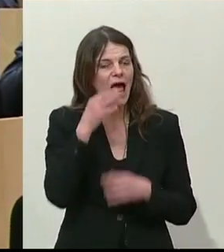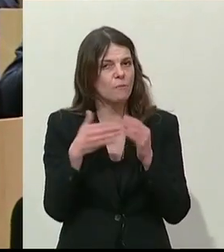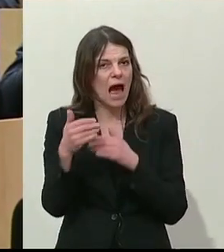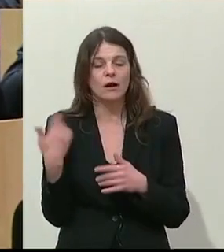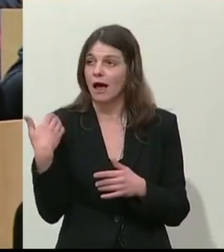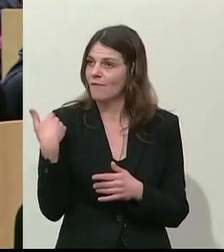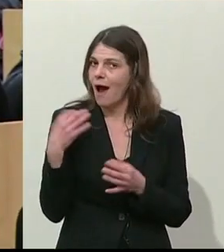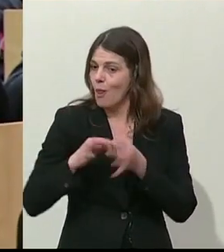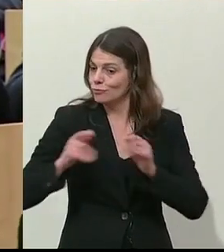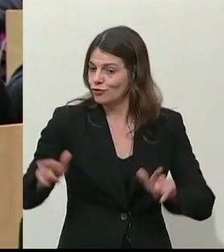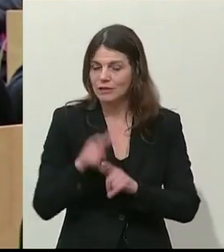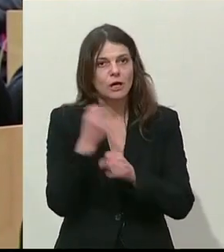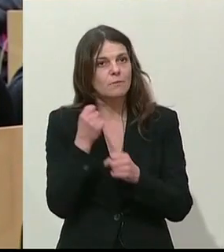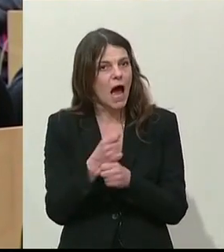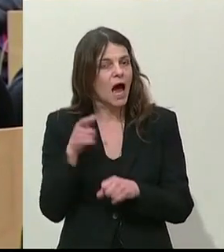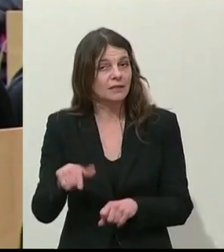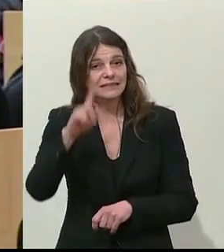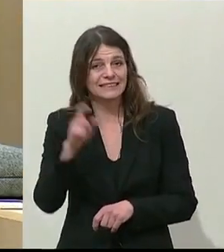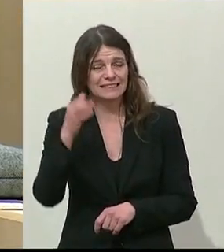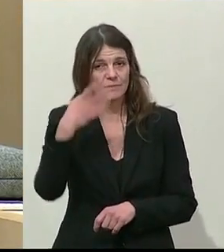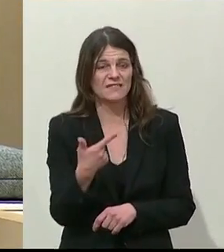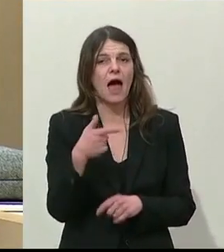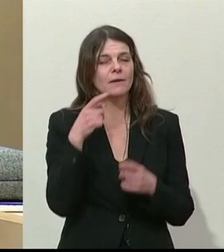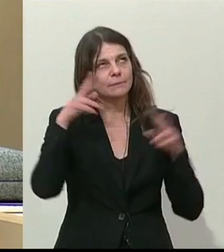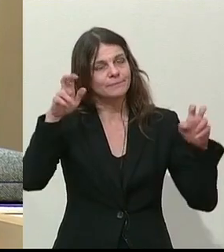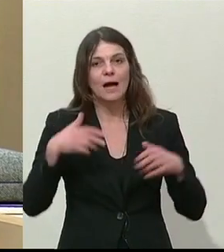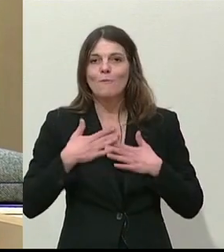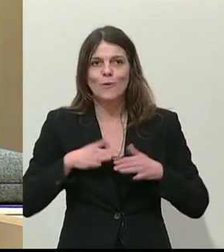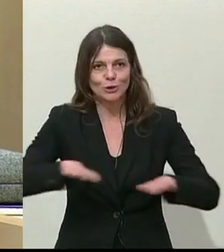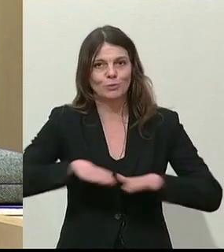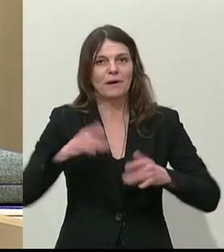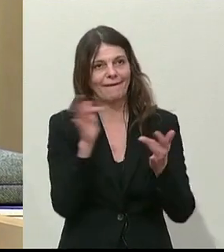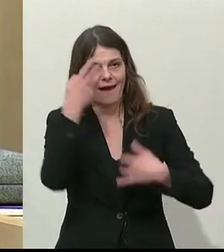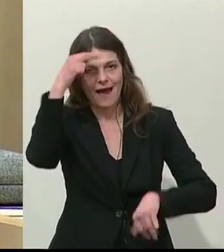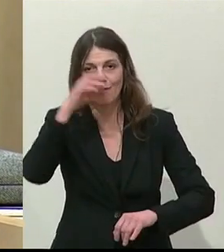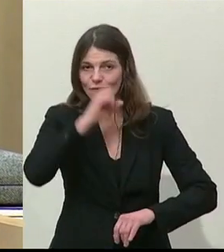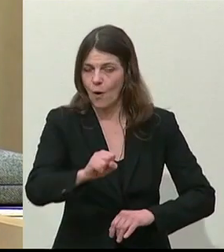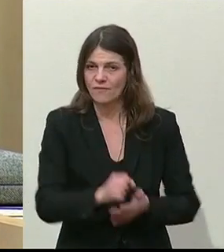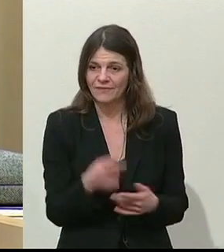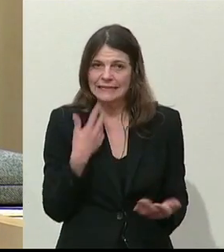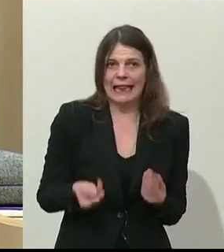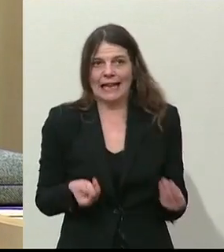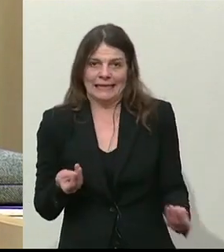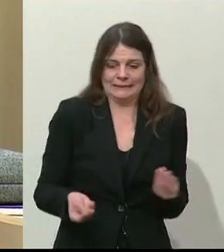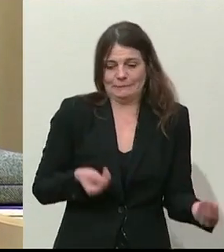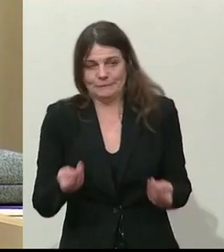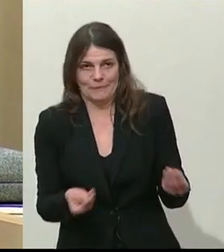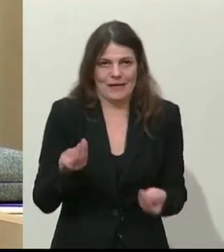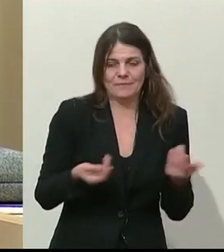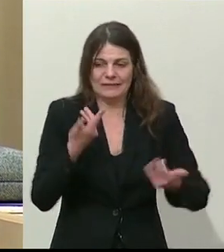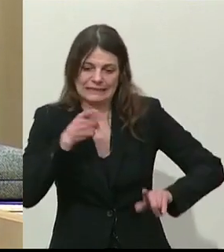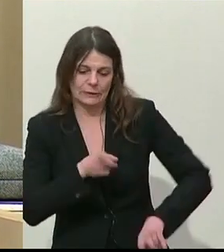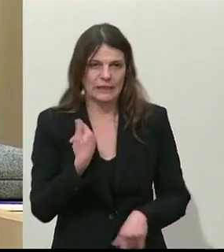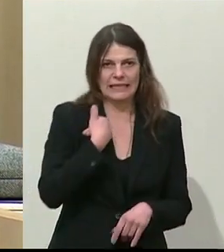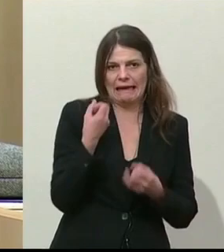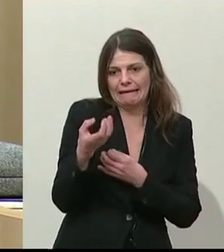in der ZIP 2 gezeigt, beim Brustschwimmen gegen den Herrn Wolf. Also auch das war sehr interessant, wie man da herumgeeiert ist und nicht gewusst hat, wie man den